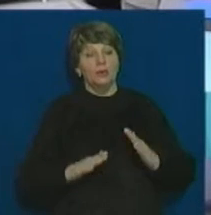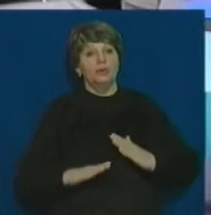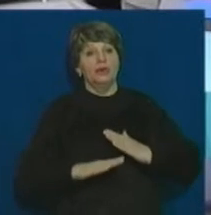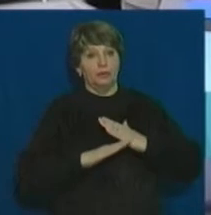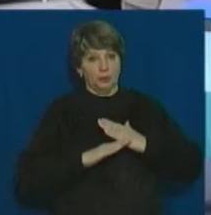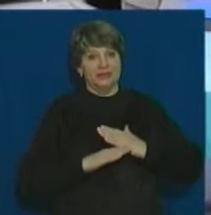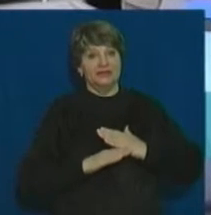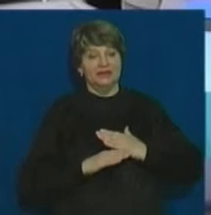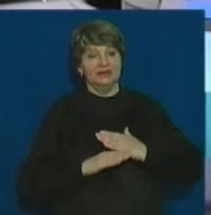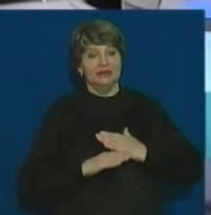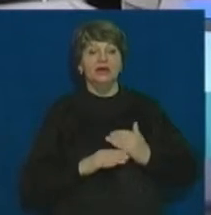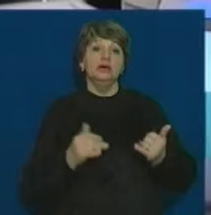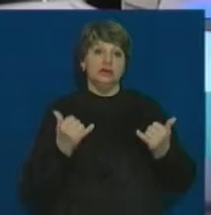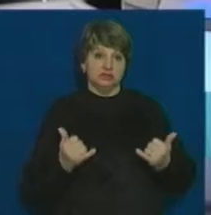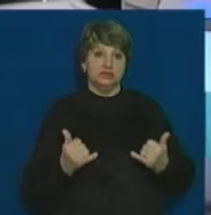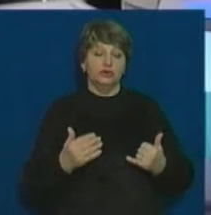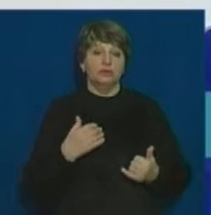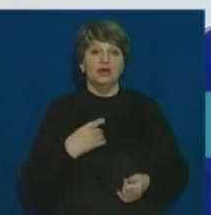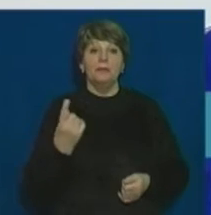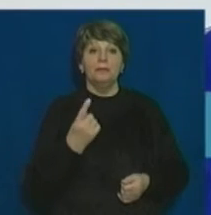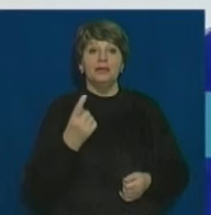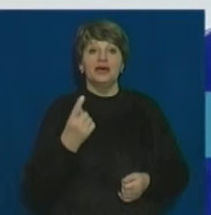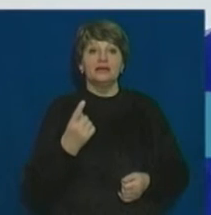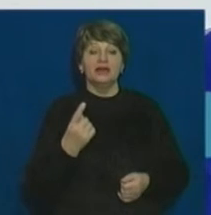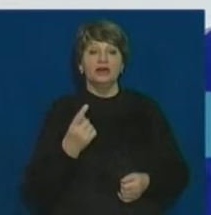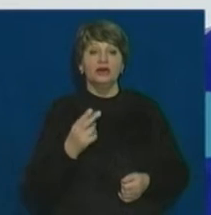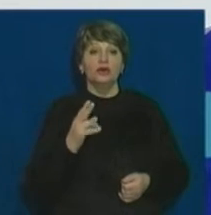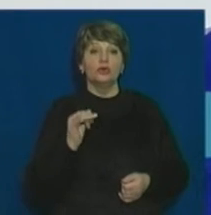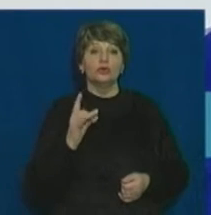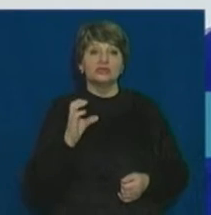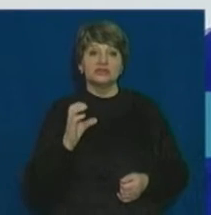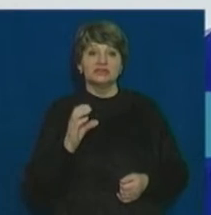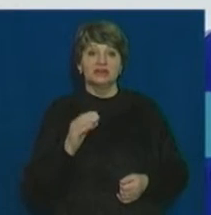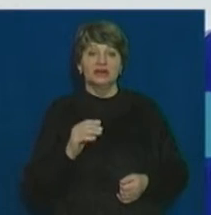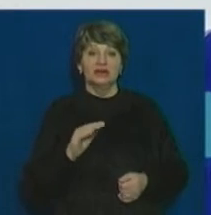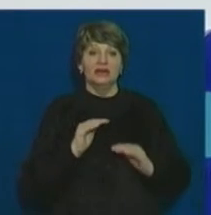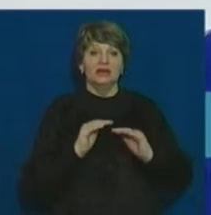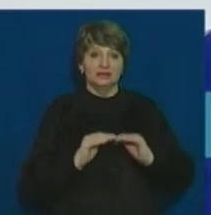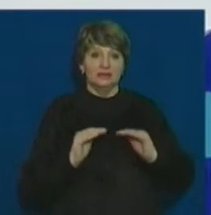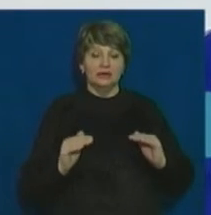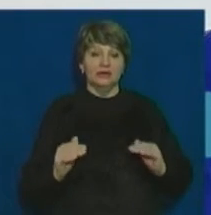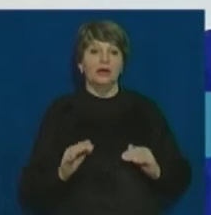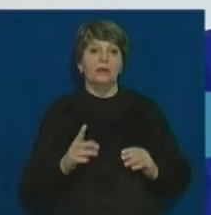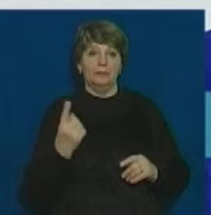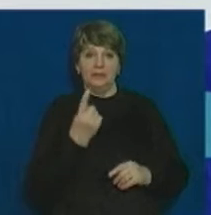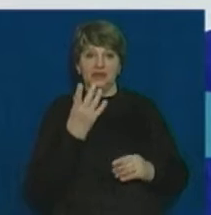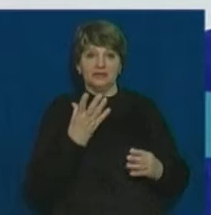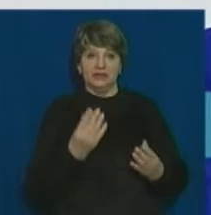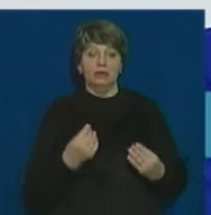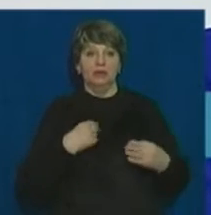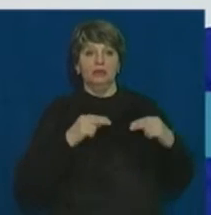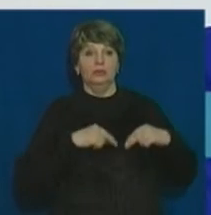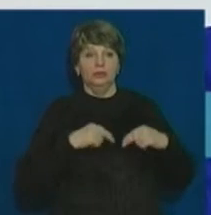допомогти. І сьогодні ми з першокурсниками перший день працювали. буде ще один день, тобто це не буде кожного